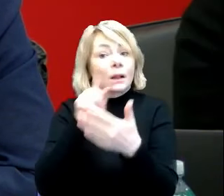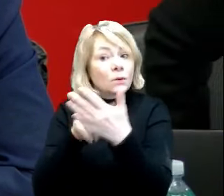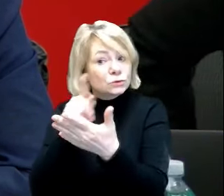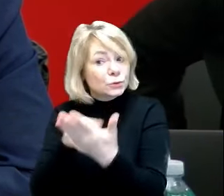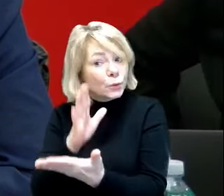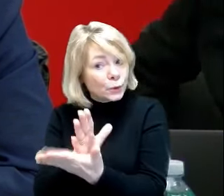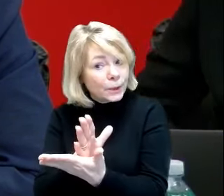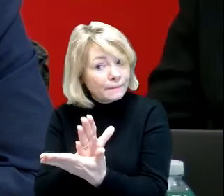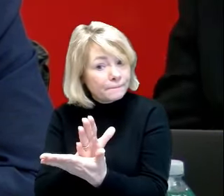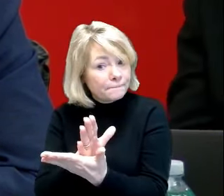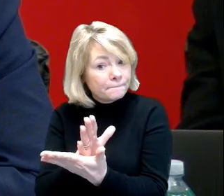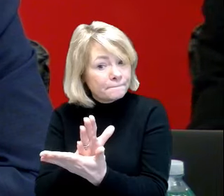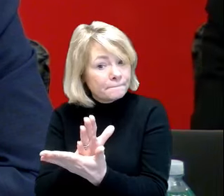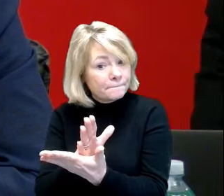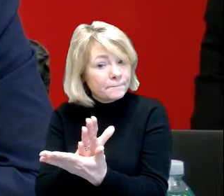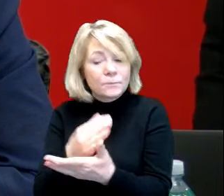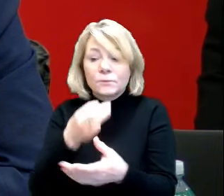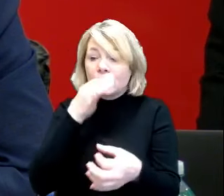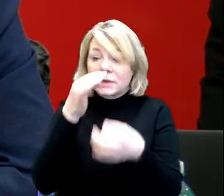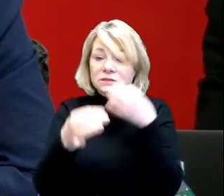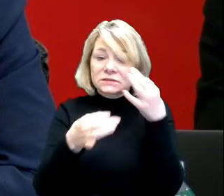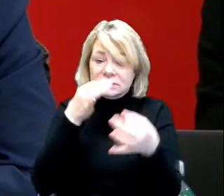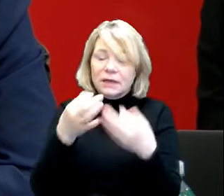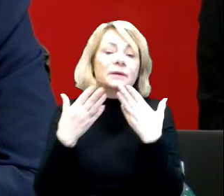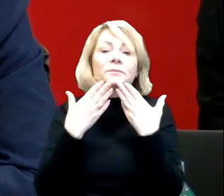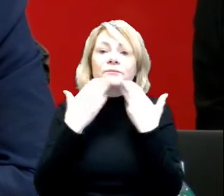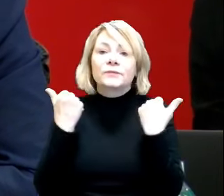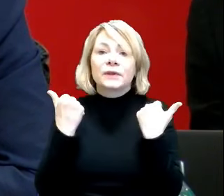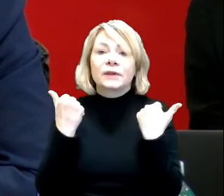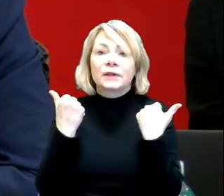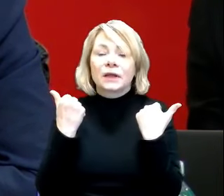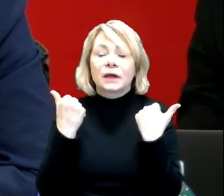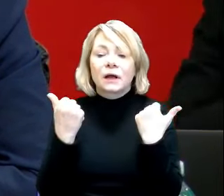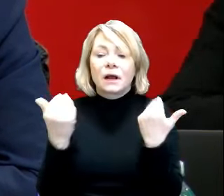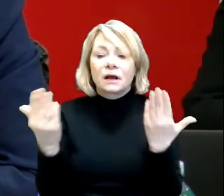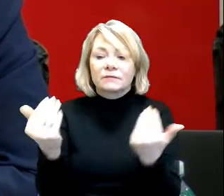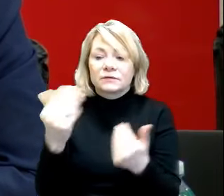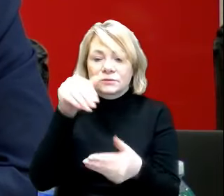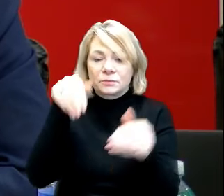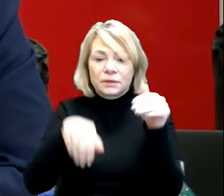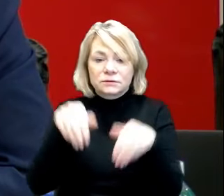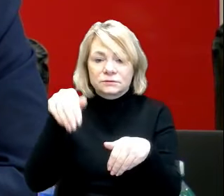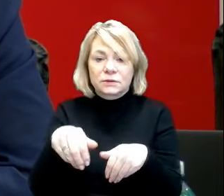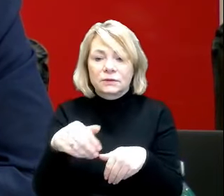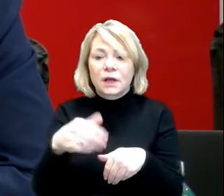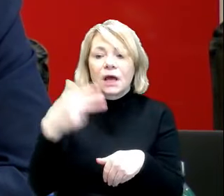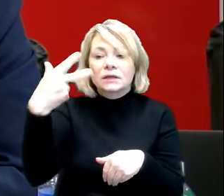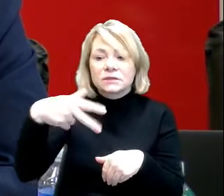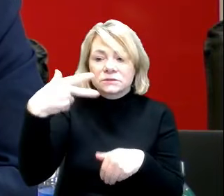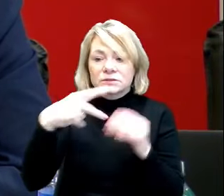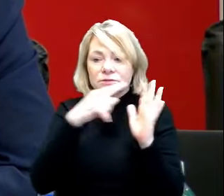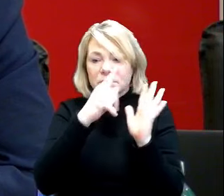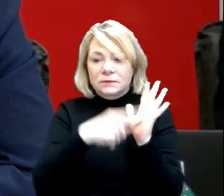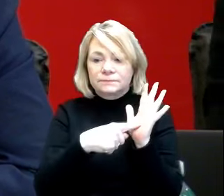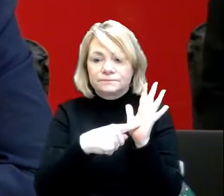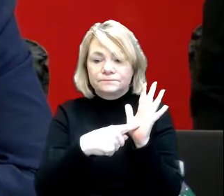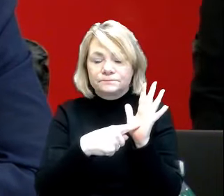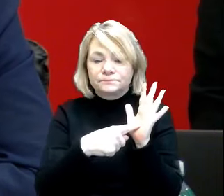pranešėjai pasisakymų nėra kviečiu balsuoti 30 darbotvarkės klausimas